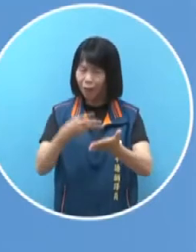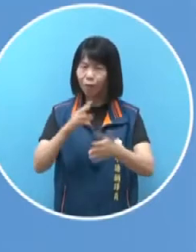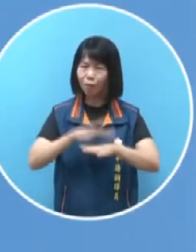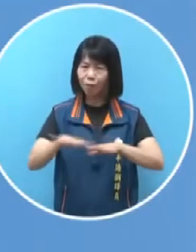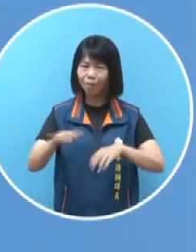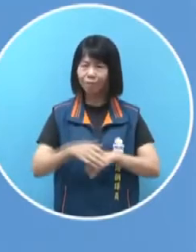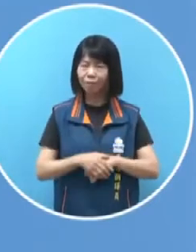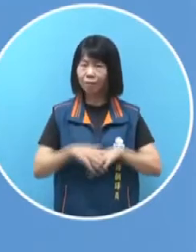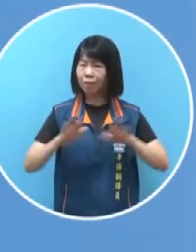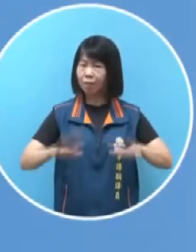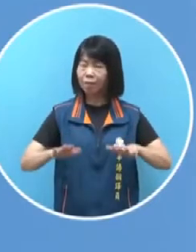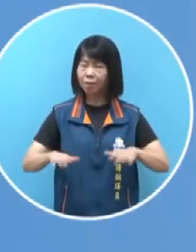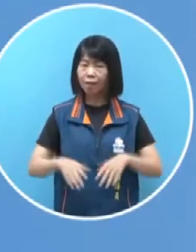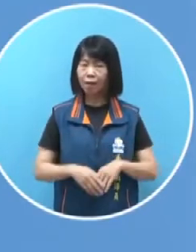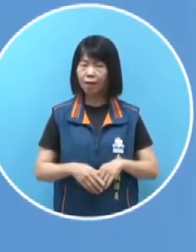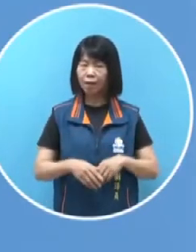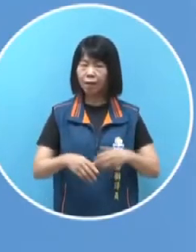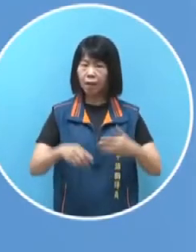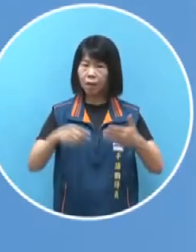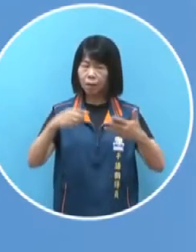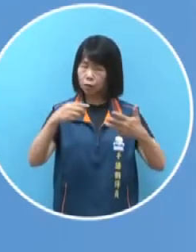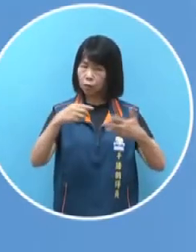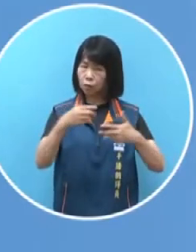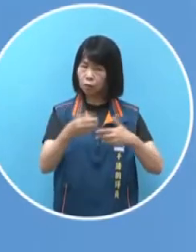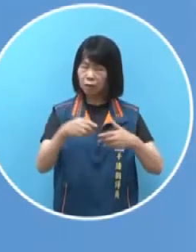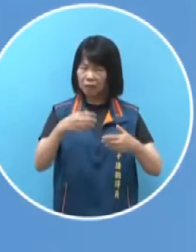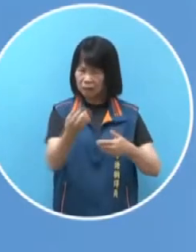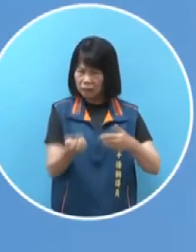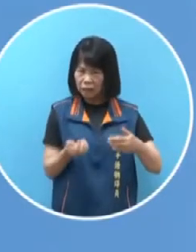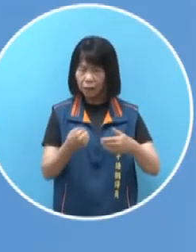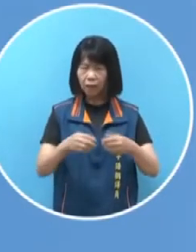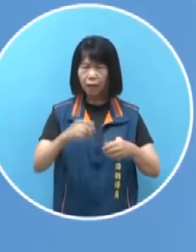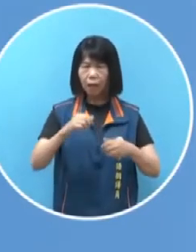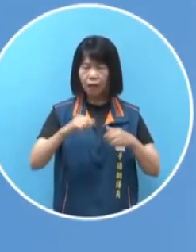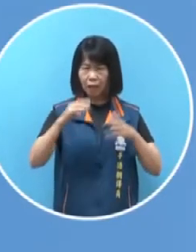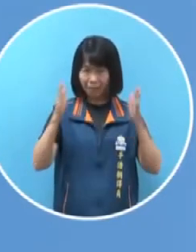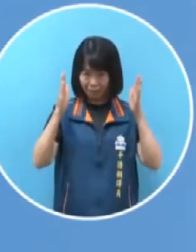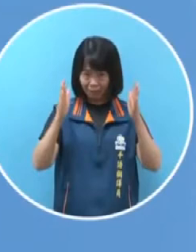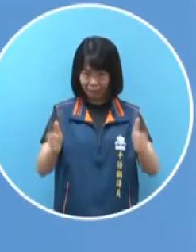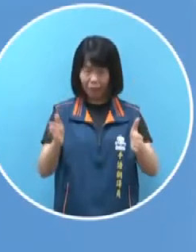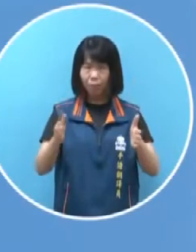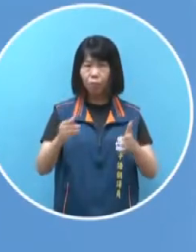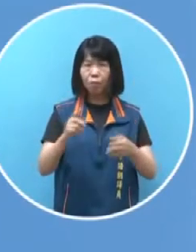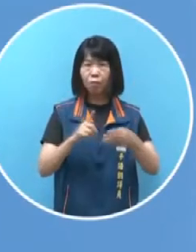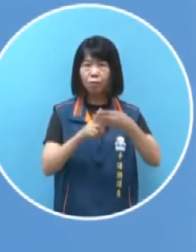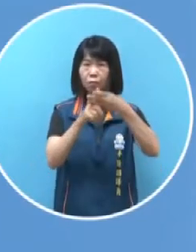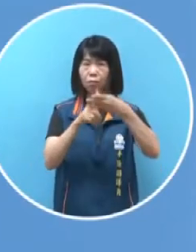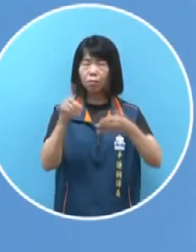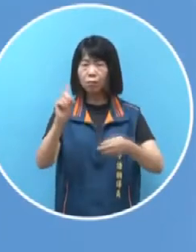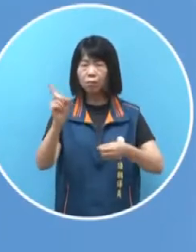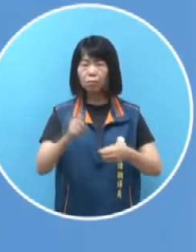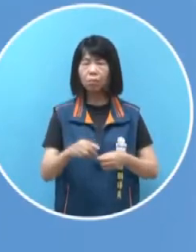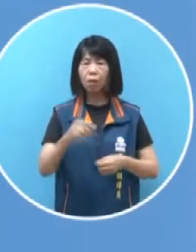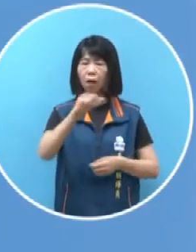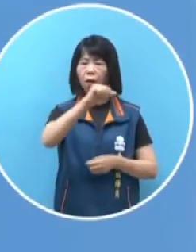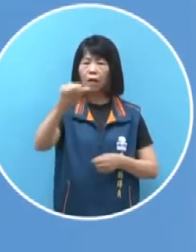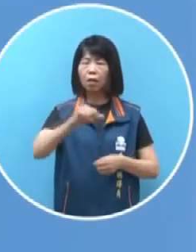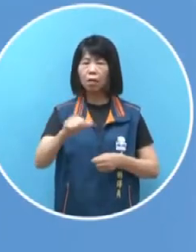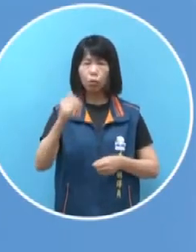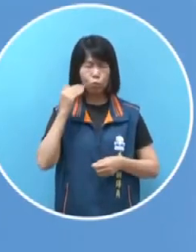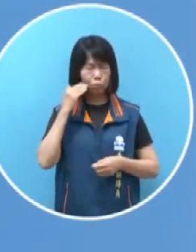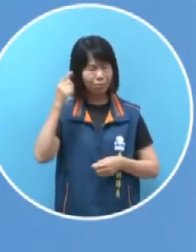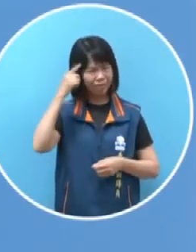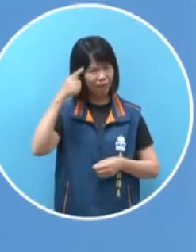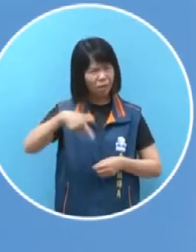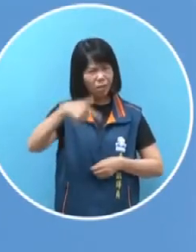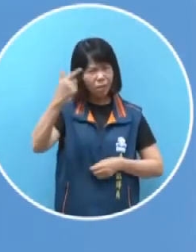那目前来讲前几轮那可能都是以 AZ 疫苗为主，所以如果你要去想早一点施打疫